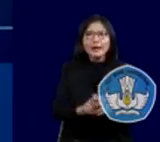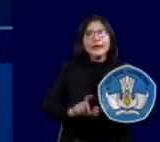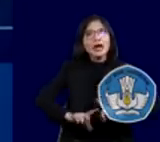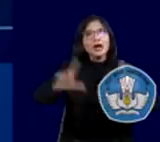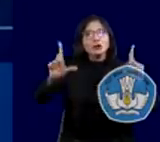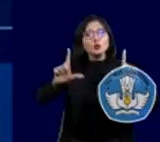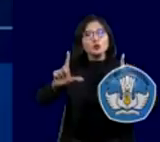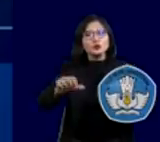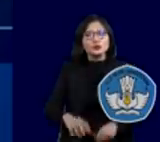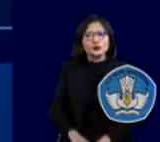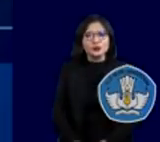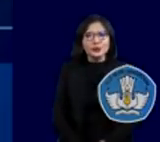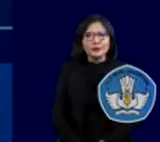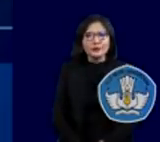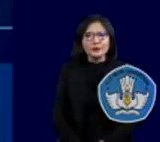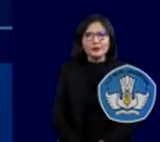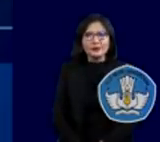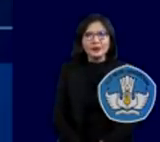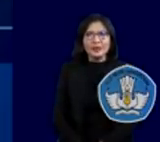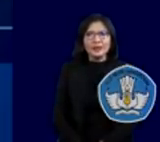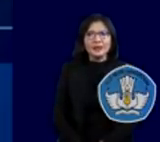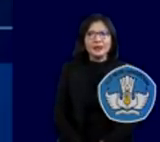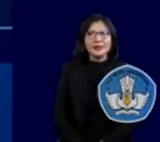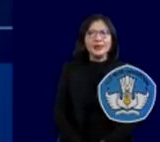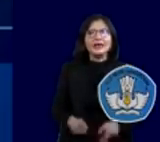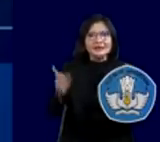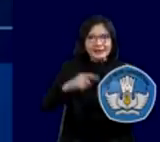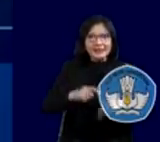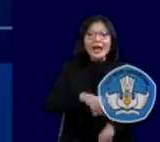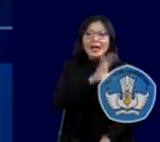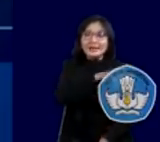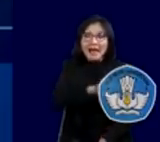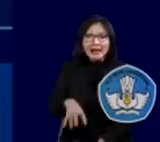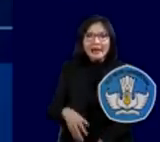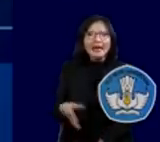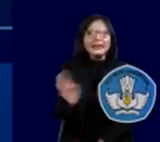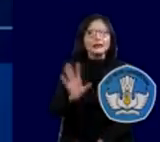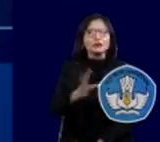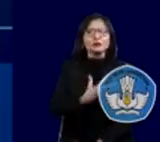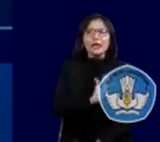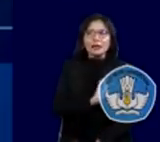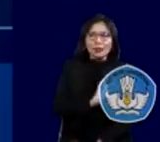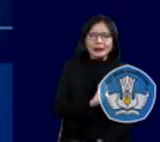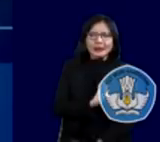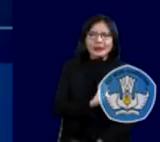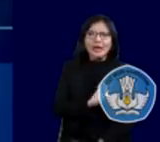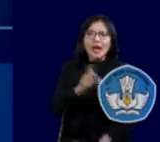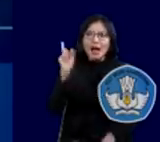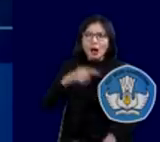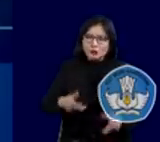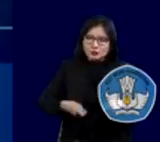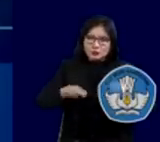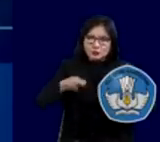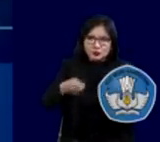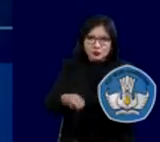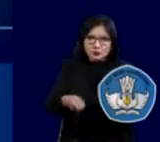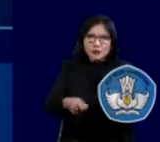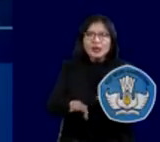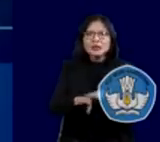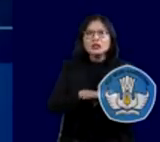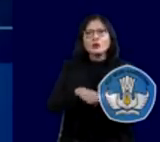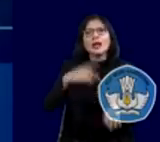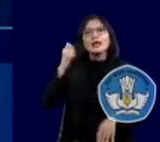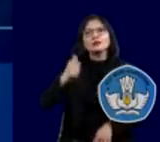guru P3K. Jadinya daerah sekali lagi tidak perlu khawatir mengajukan formasi sesuai dengan kebutuhannya